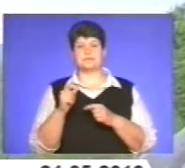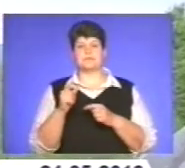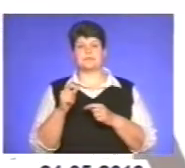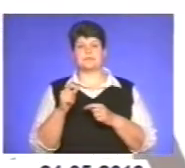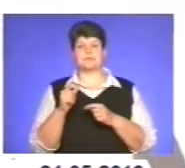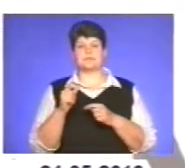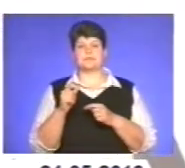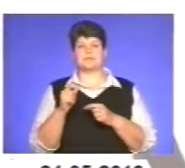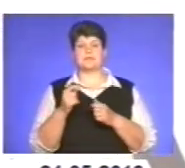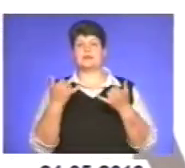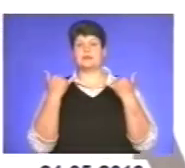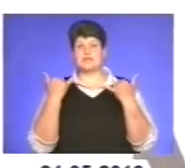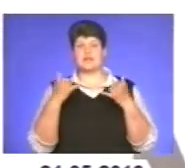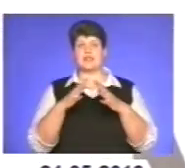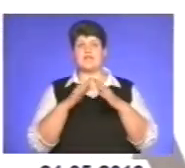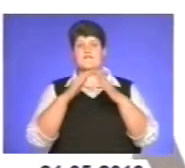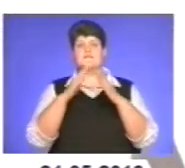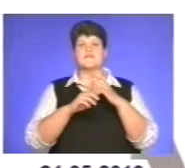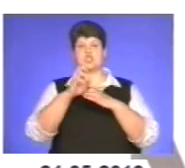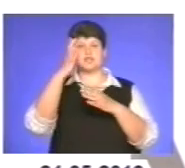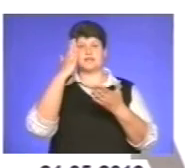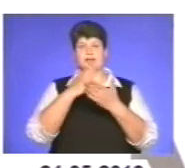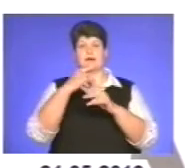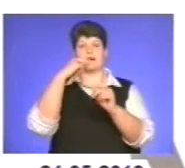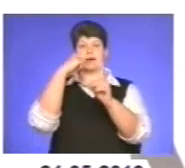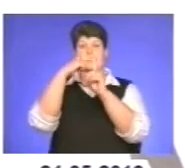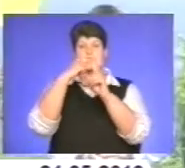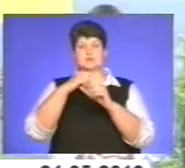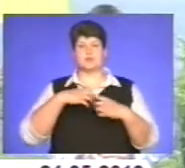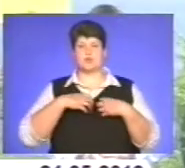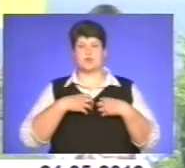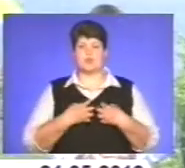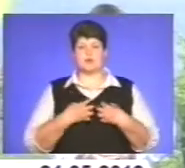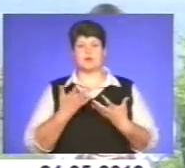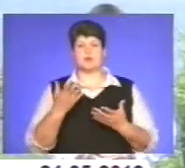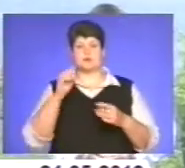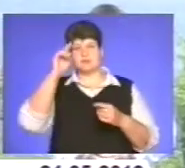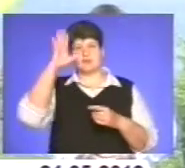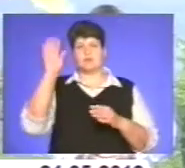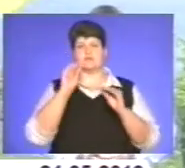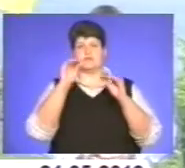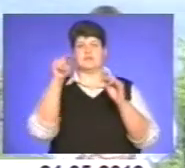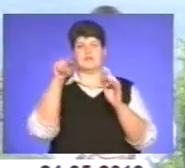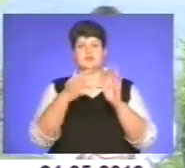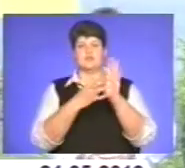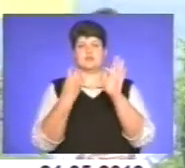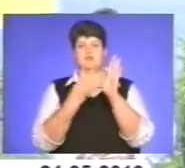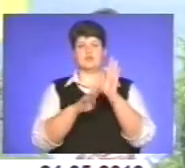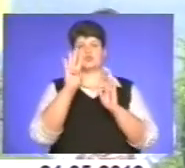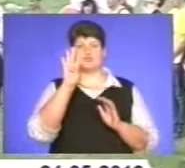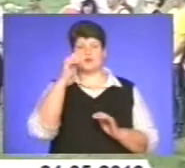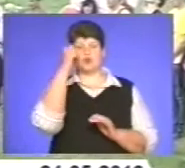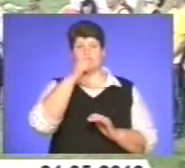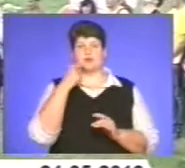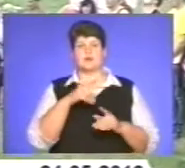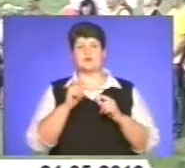райони. Нині на вершині Лисоні височить хрест скорботи і слави, встановлений у 1994 році